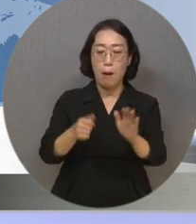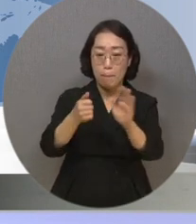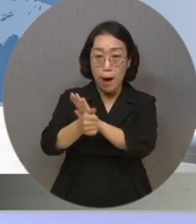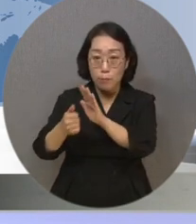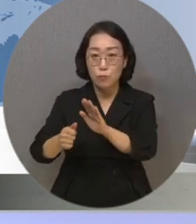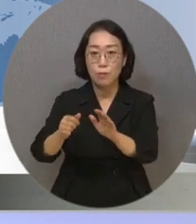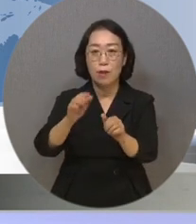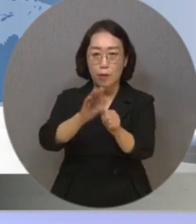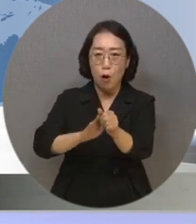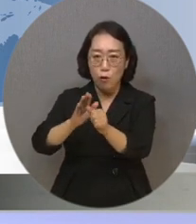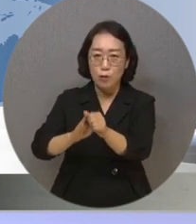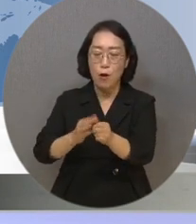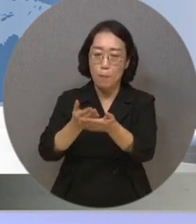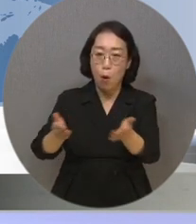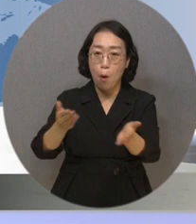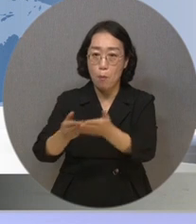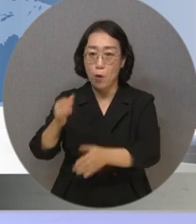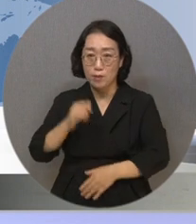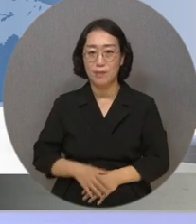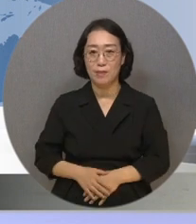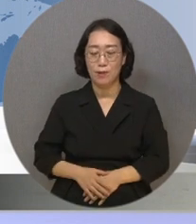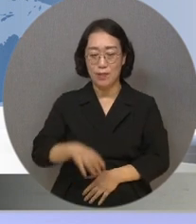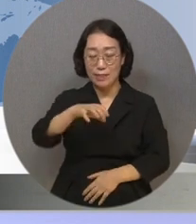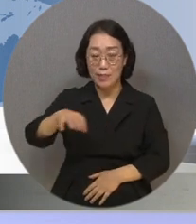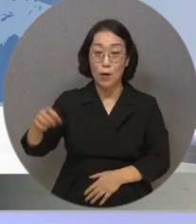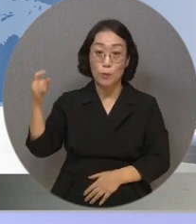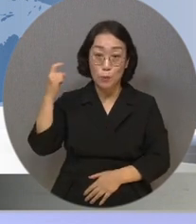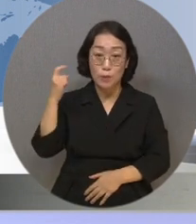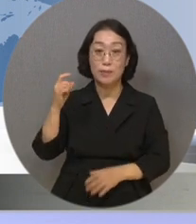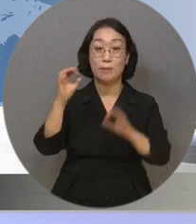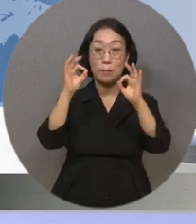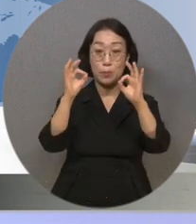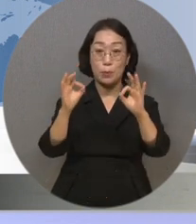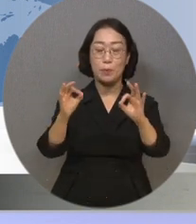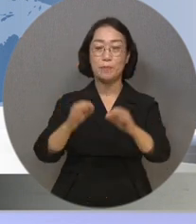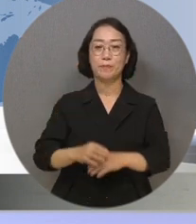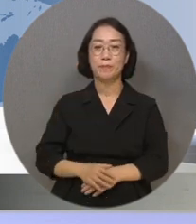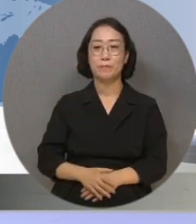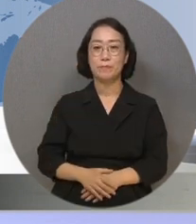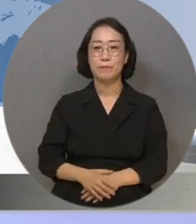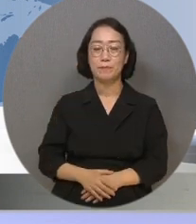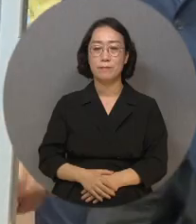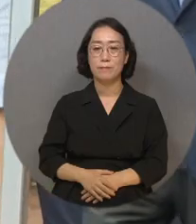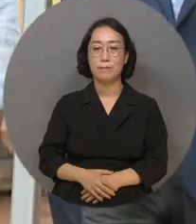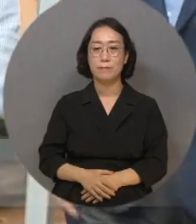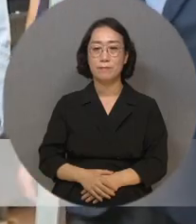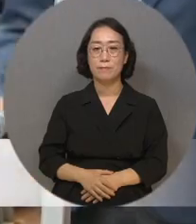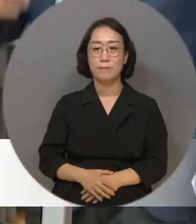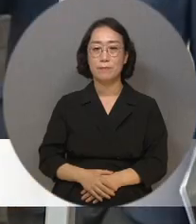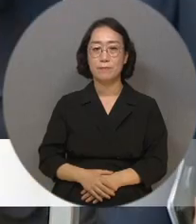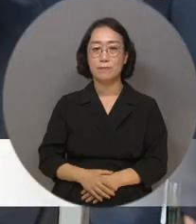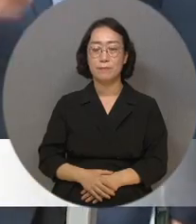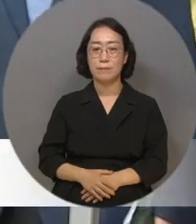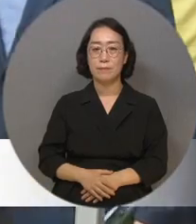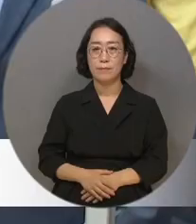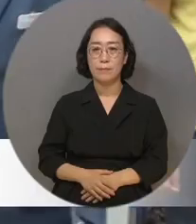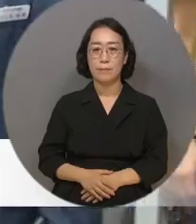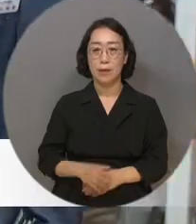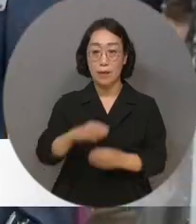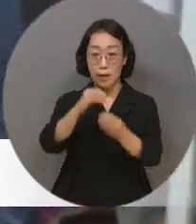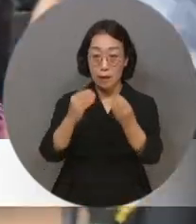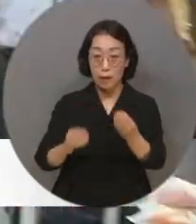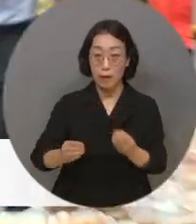나눔이 이어졌는데요 각 지역의 소식을 김정현 기자가 정리했습니다 민족의 명절